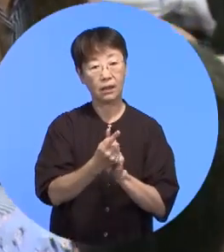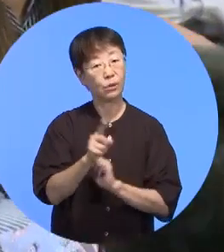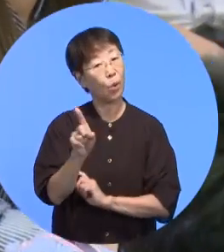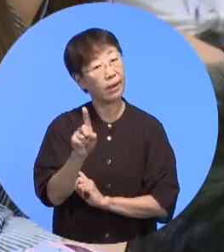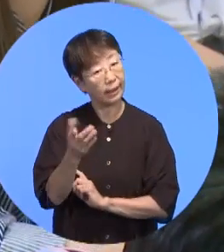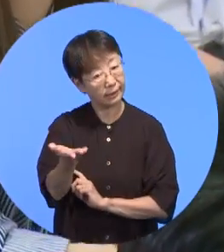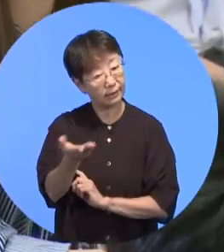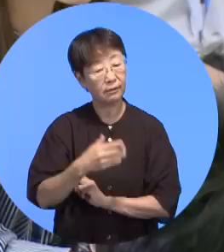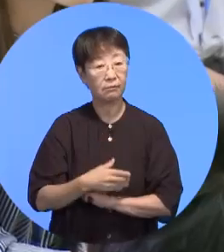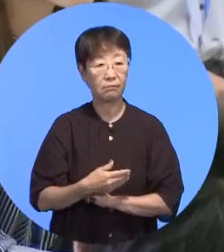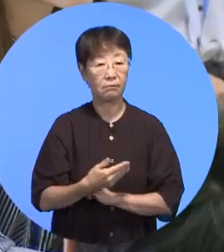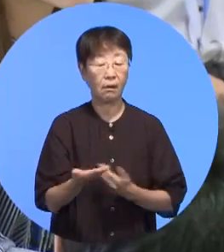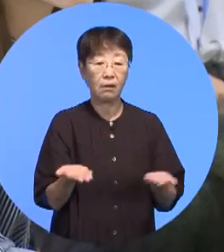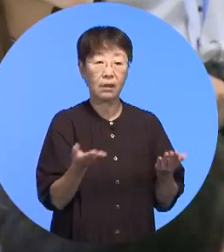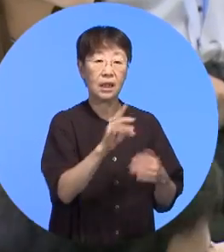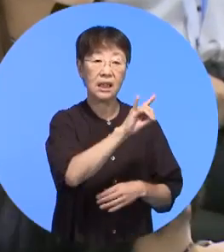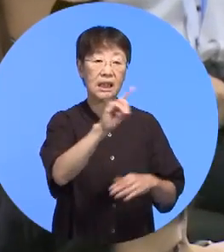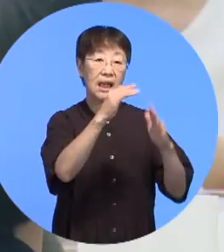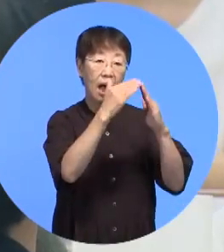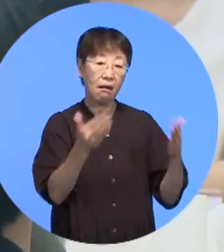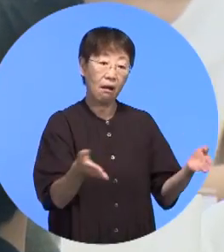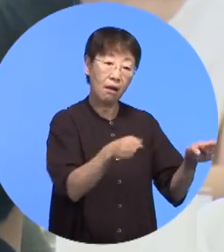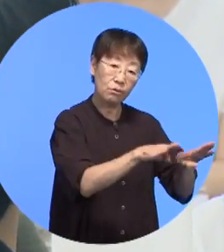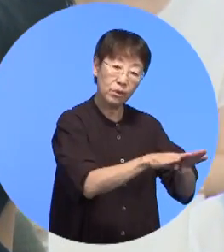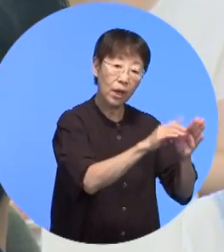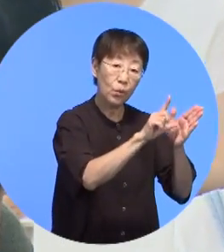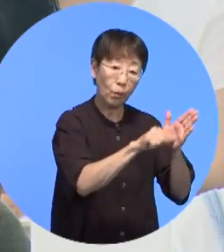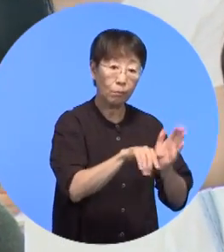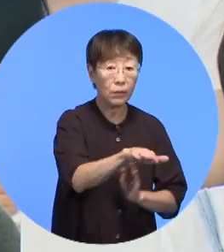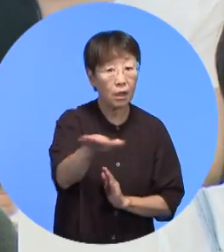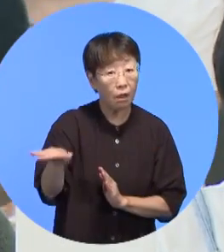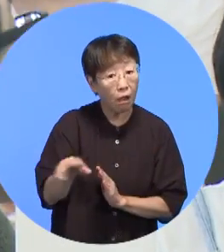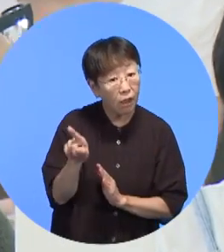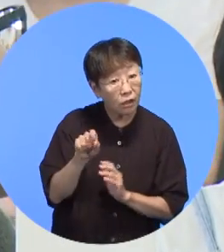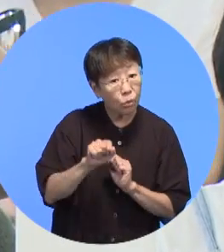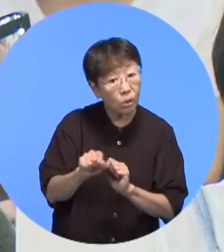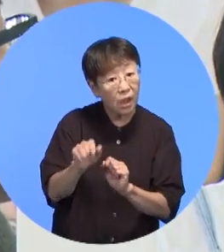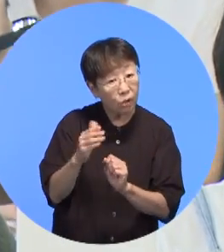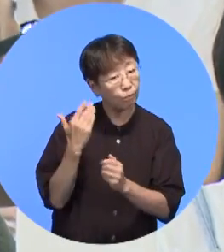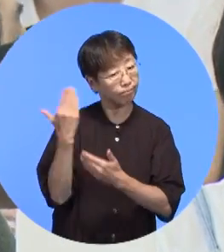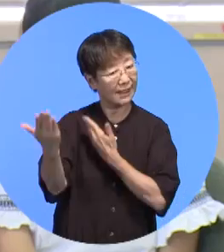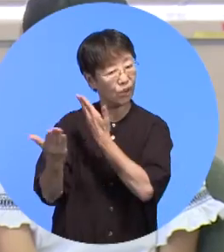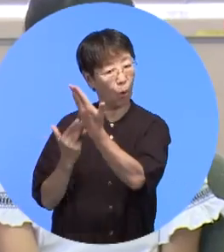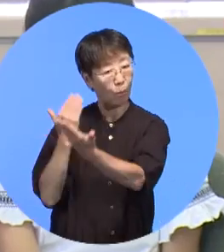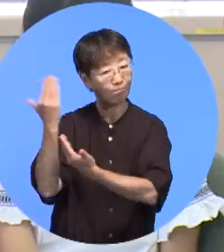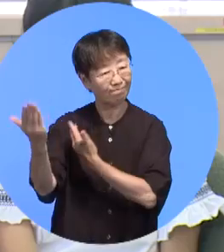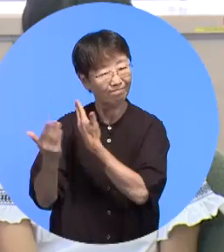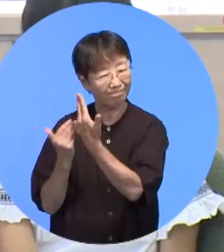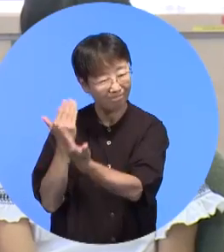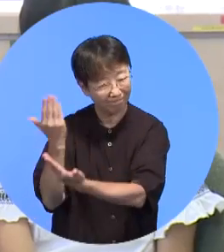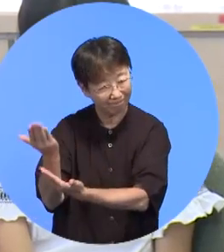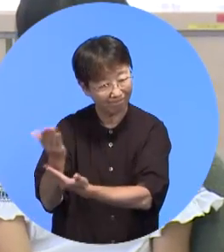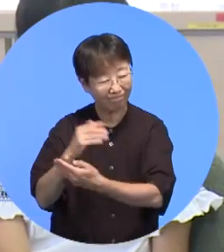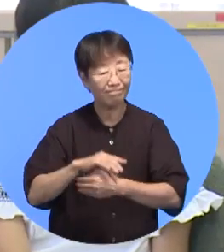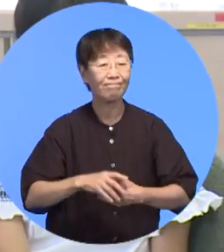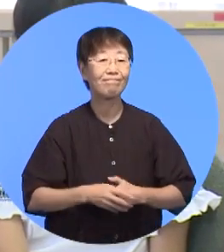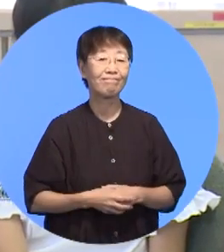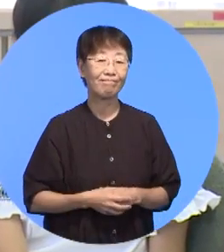、議会が開かれていないとき議員は何をしているなど、たくさんの質問をしていました